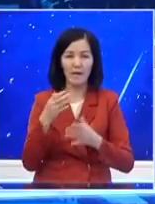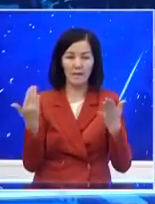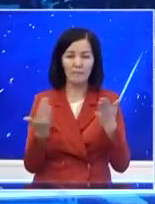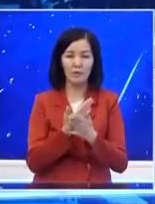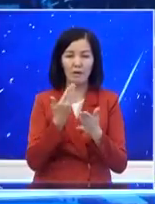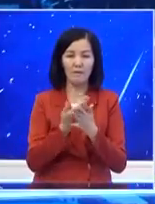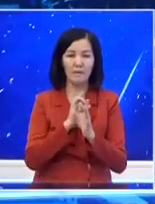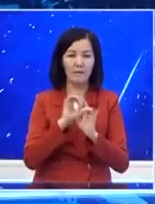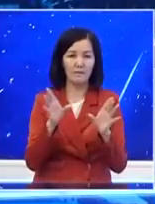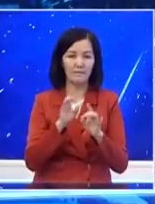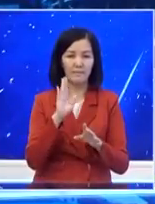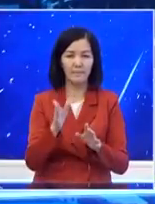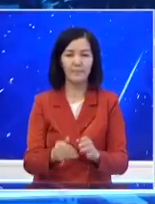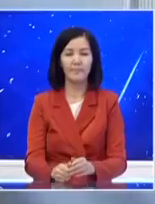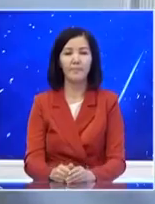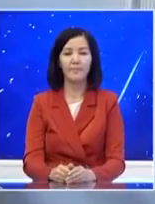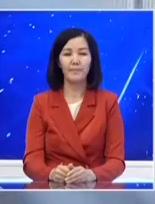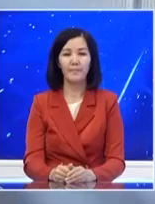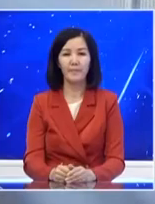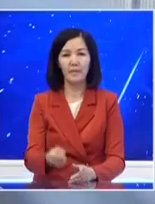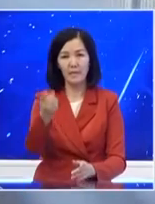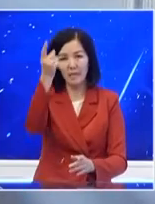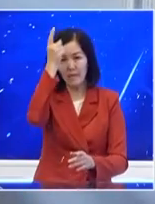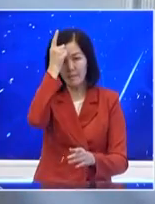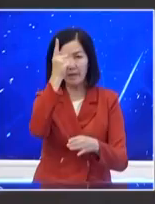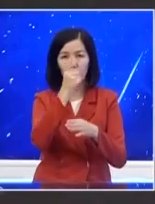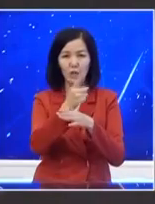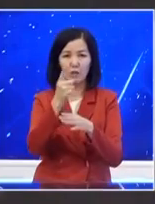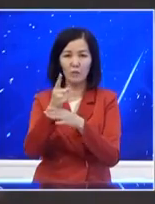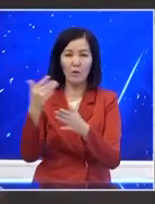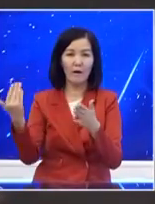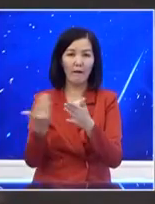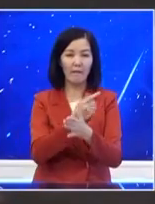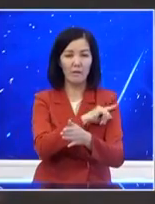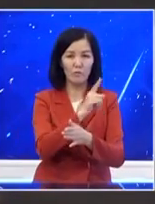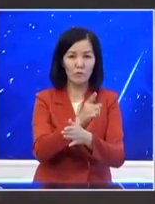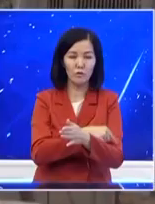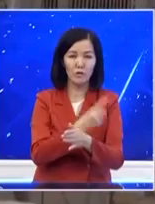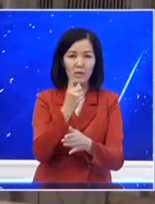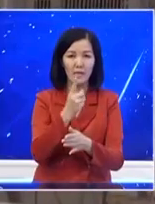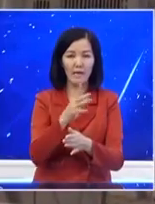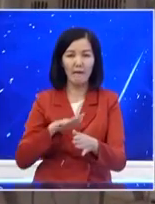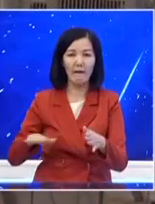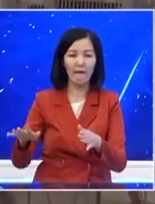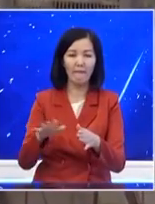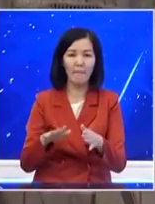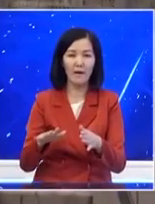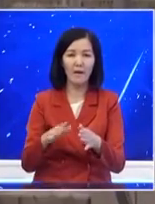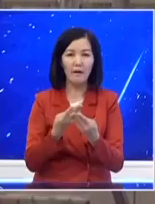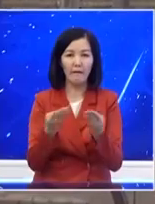жаңалықтары келесі топтамада. Германия шектеу шараларын қайта күшейтті. Мұндағы екі аймақ карантинге